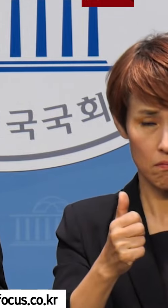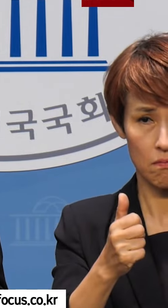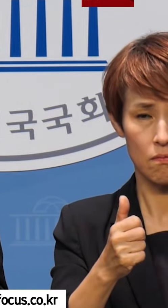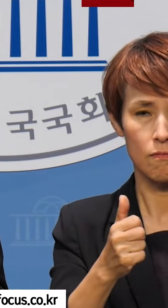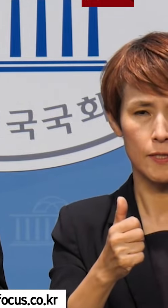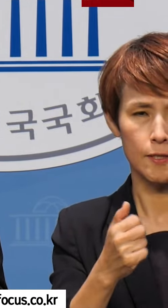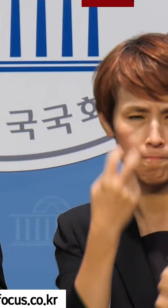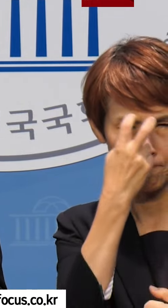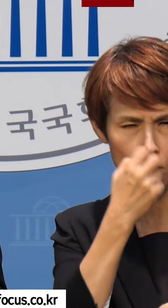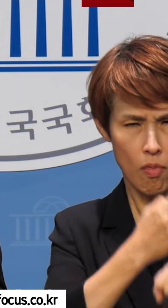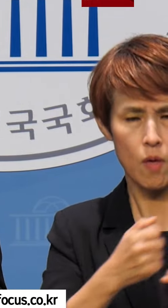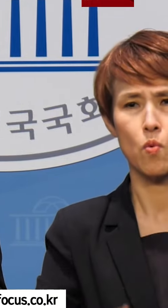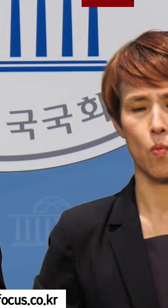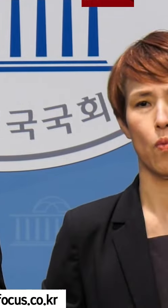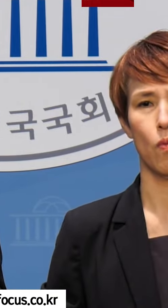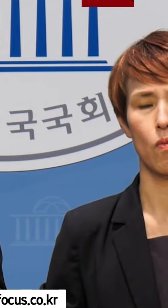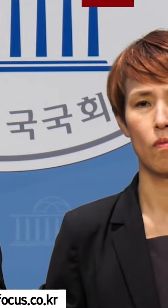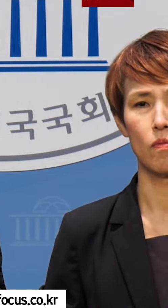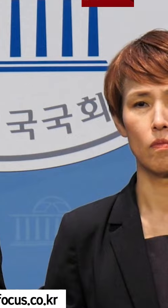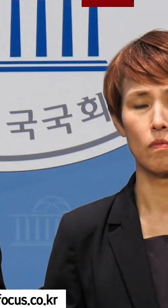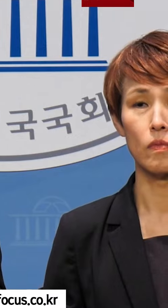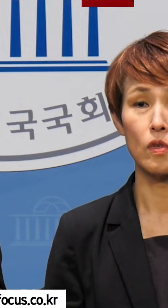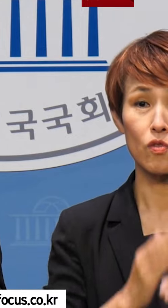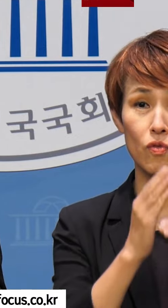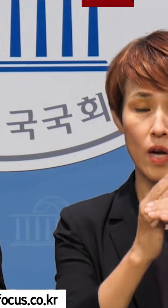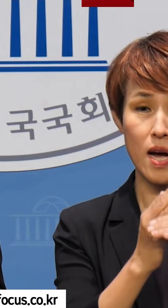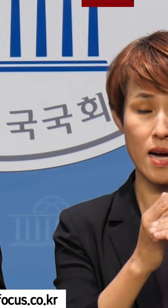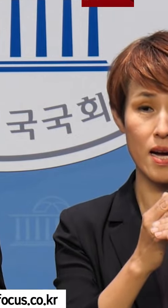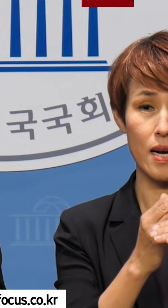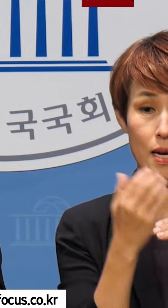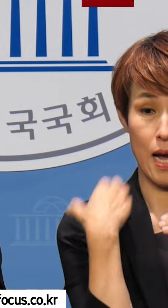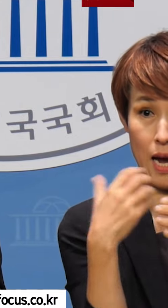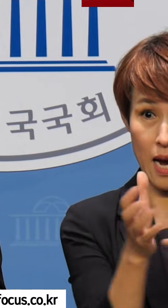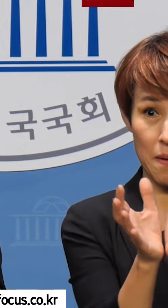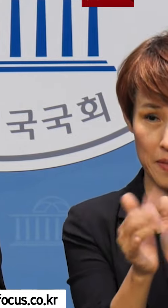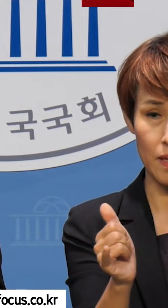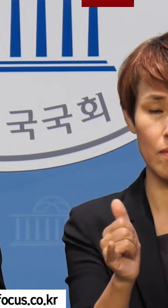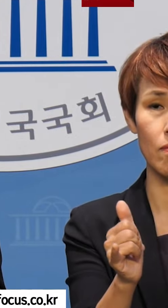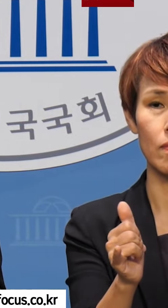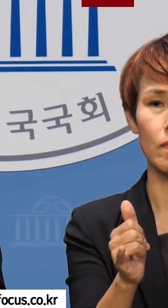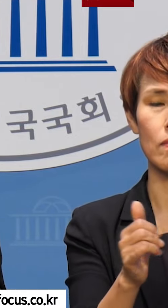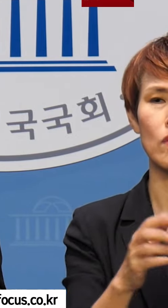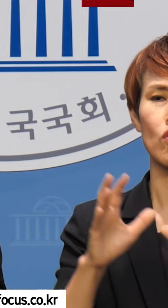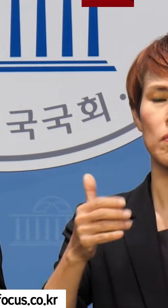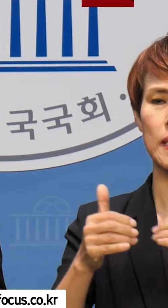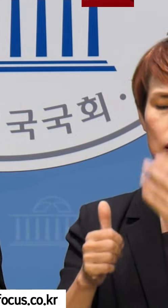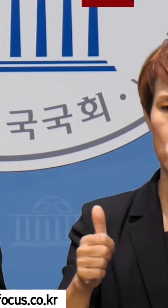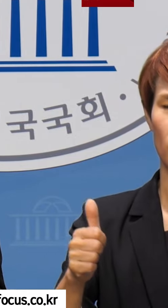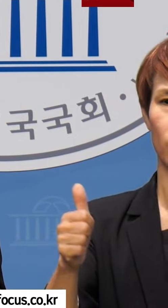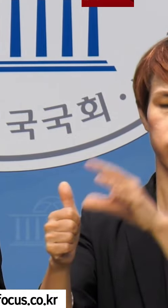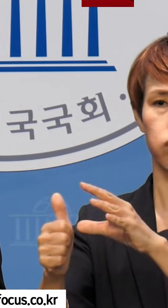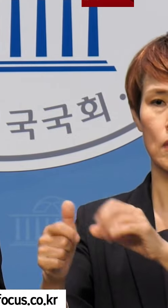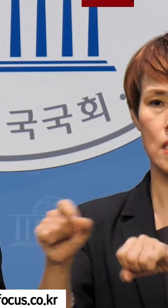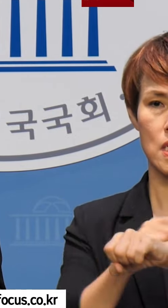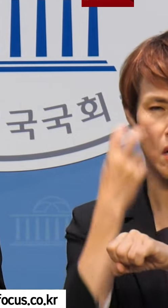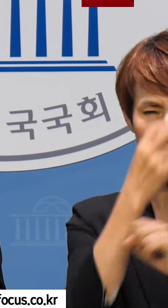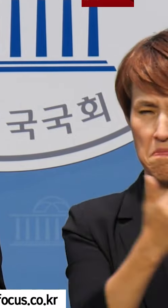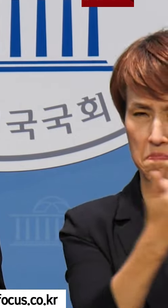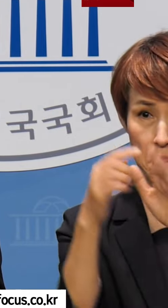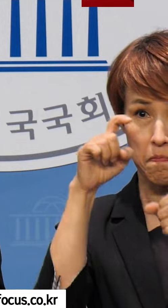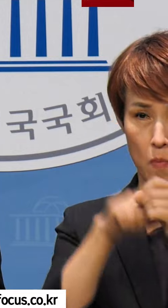법무부의 검찰 중간 간부 인사는 김건희 여사 수사를 명령하신 국민을 기만하고 특검을 막기